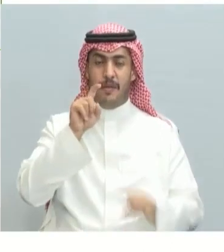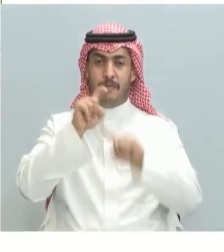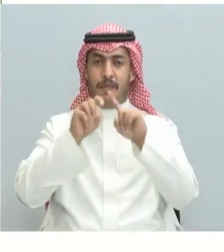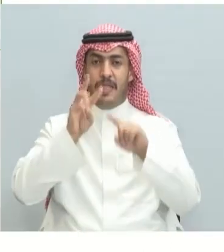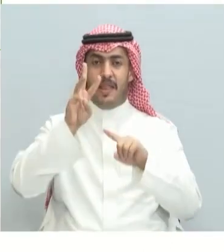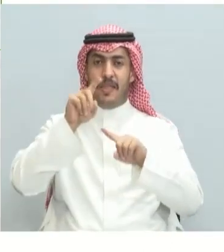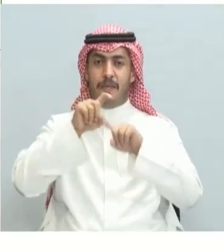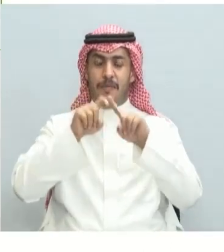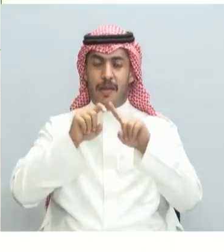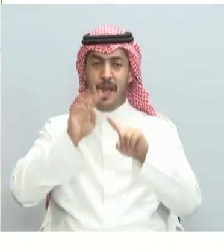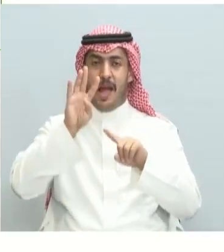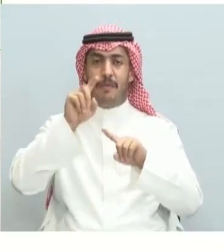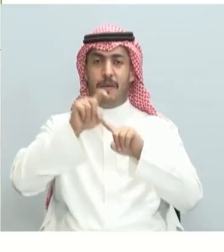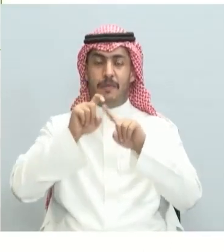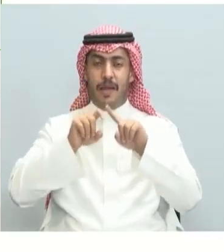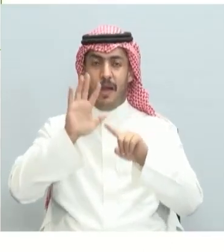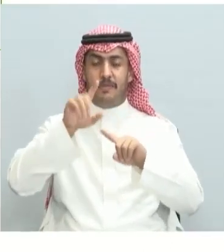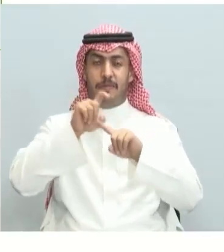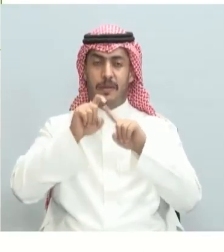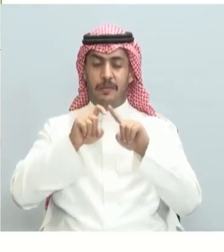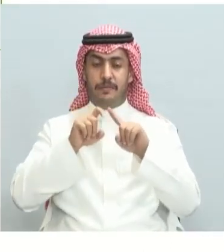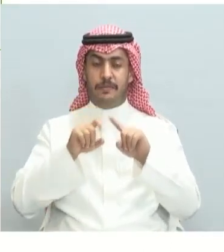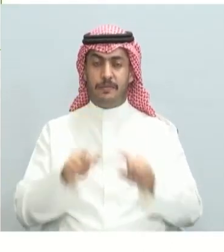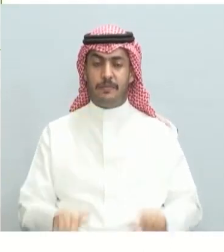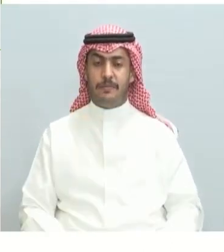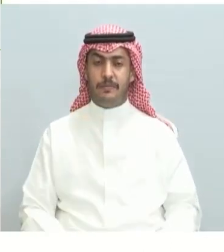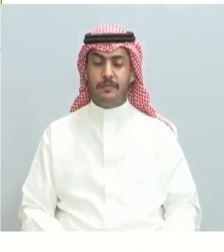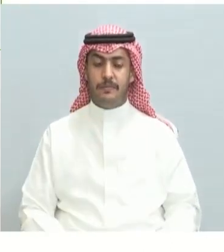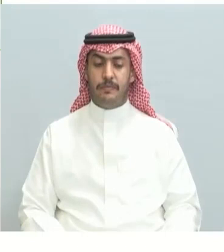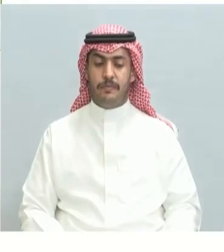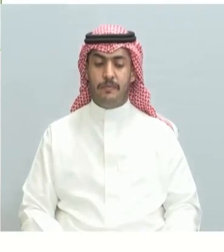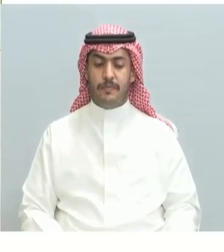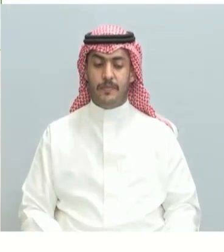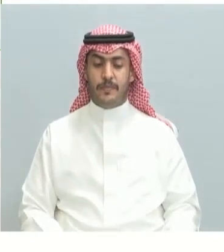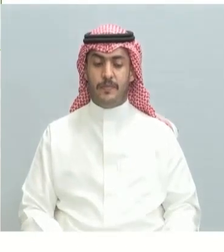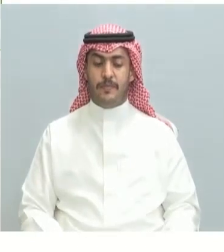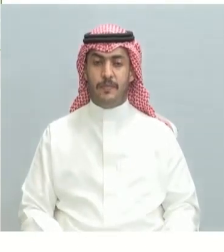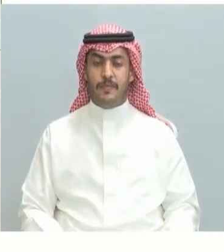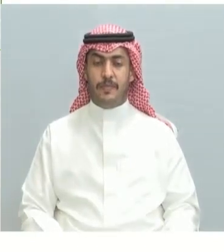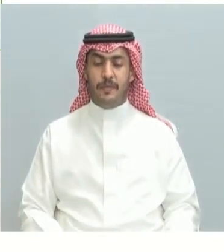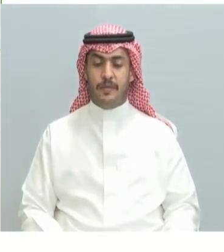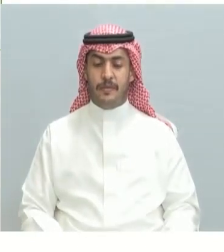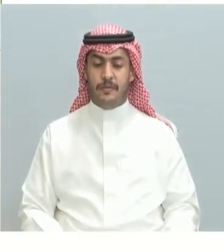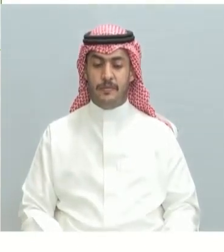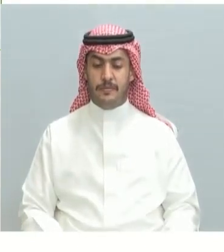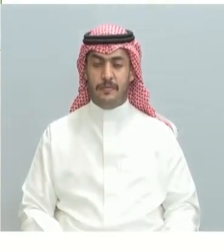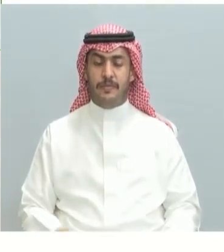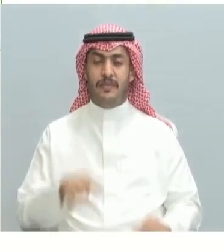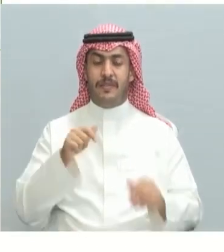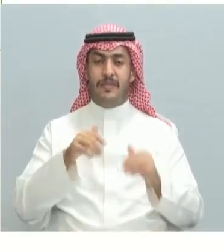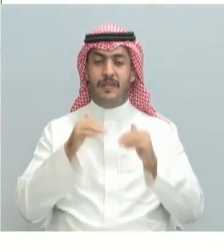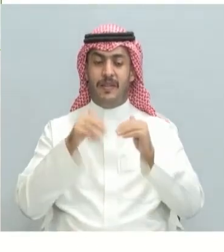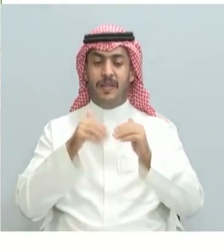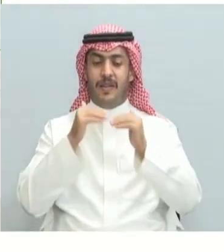3% 4% 5% في الجانب هنا في الجانب العمودي نرى الان في